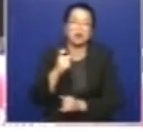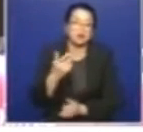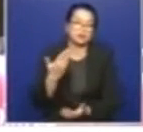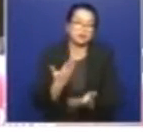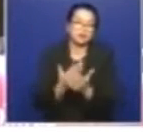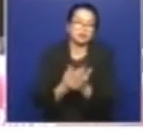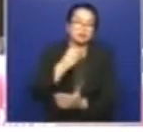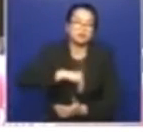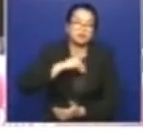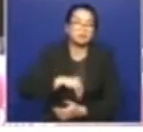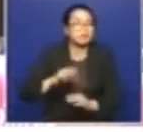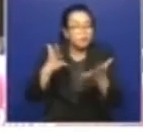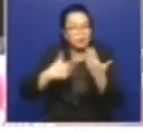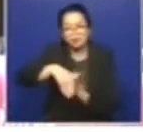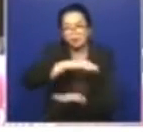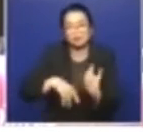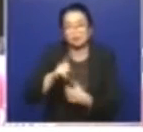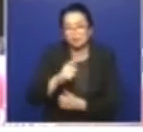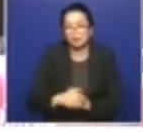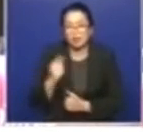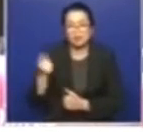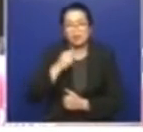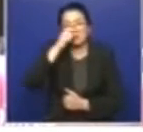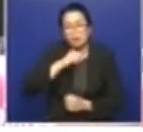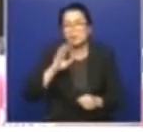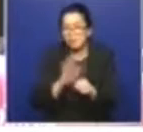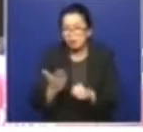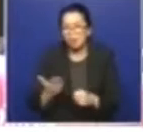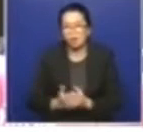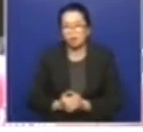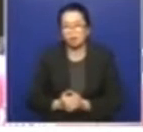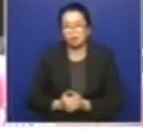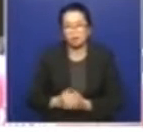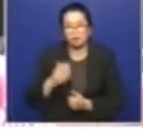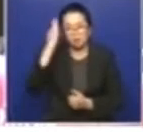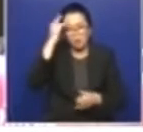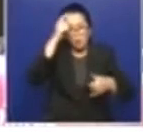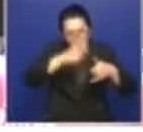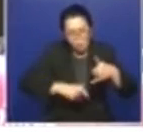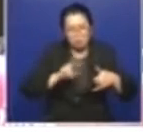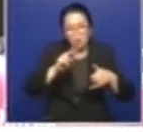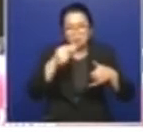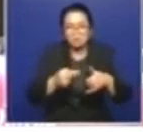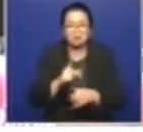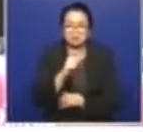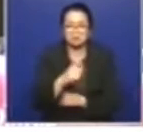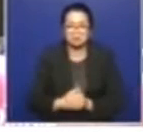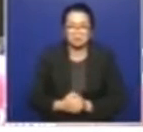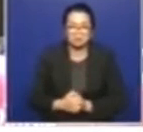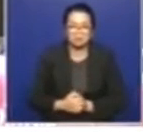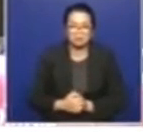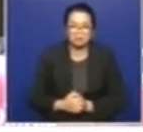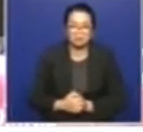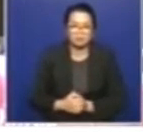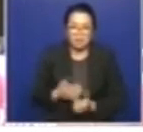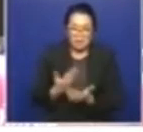780,000 ต่อหัววันนี้เที่ยวในไทยเองผมว่าไม่ถึงหัวละ 20,000 เพราะนั้นขนาดเลือดที่ฉีดเข้าในระบ